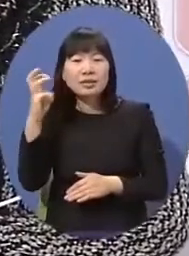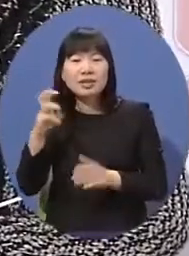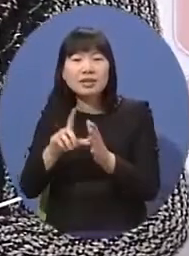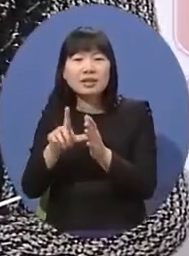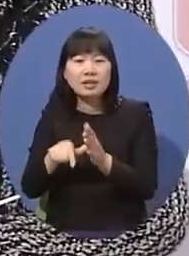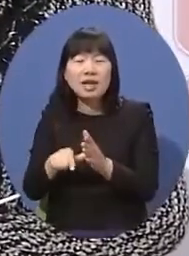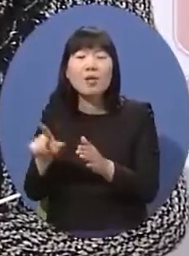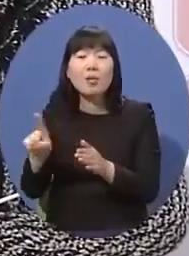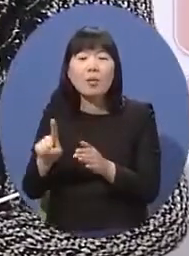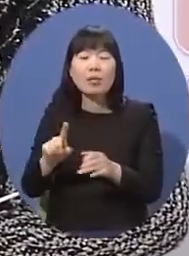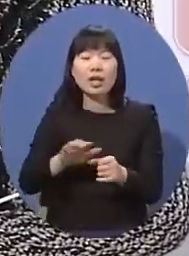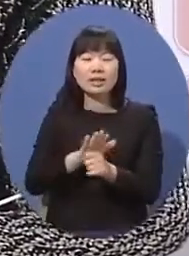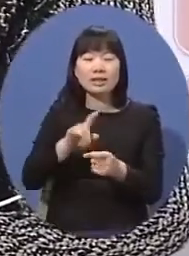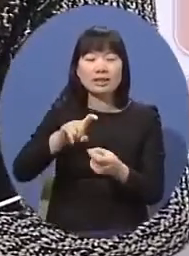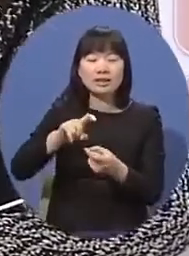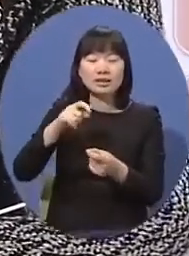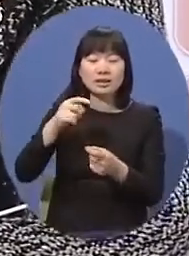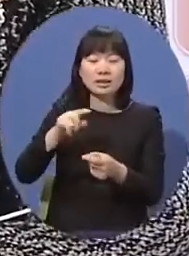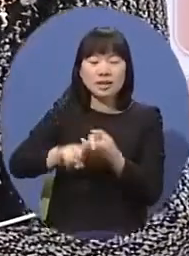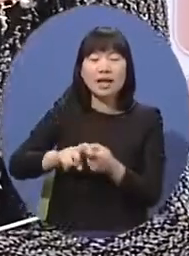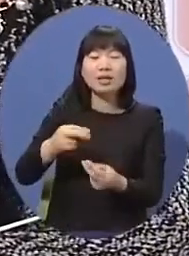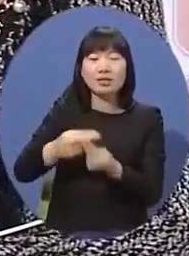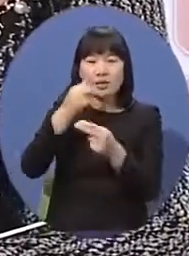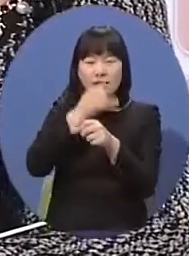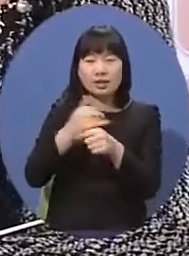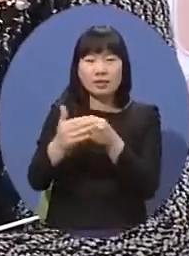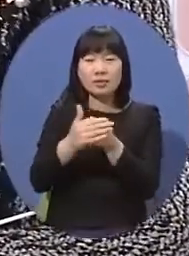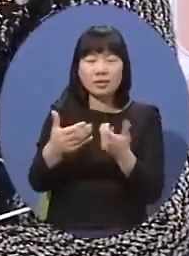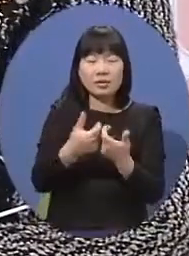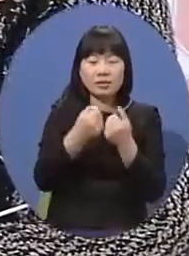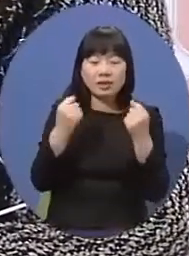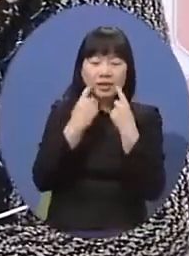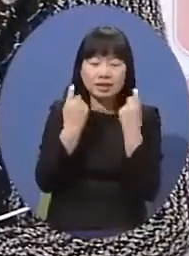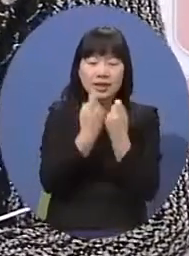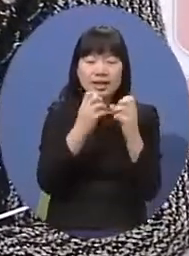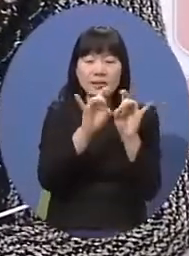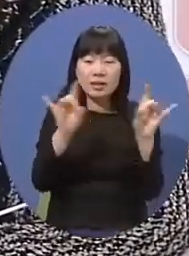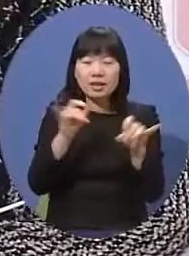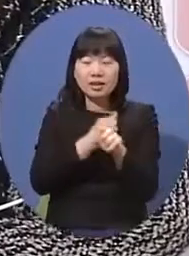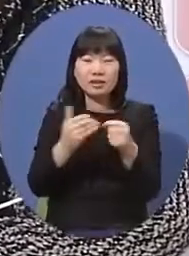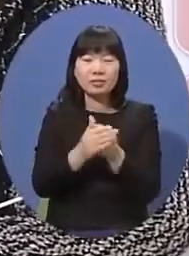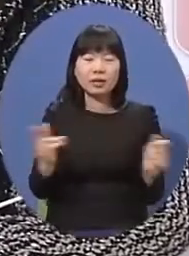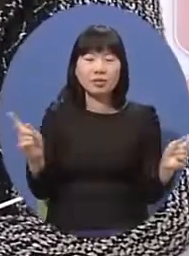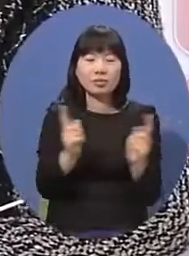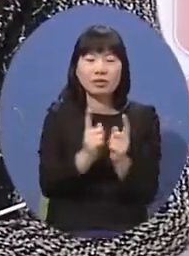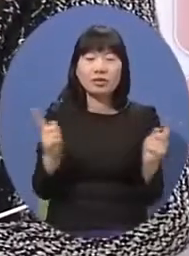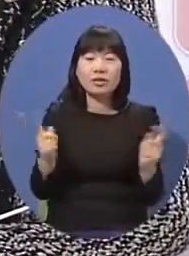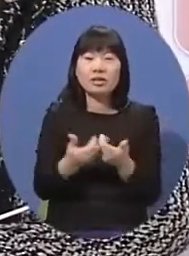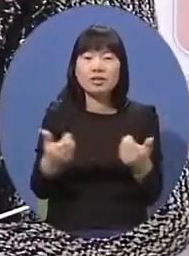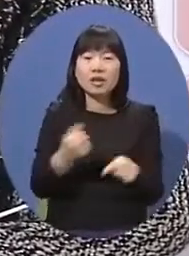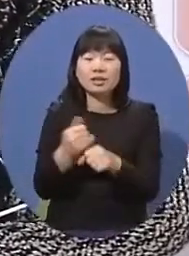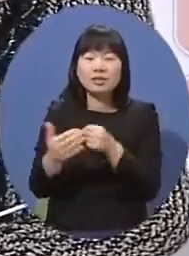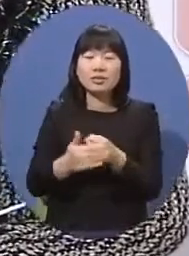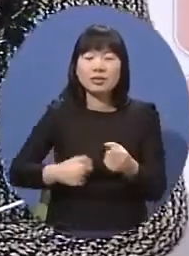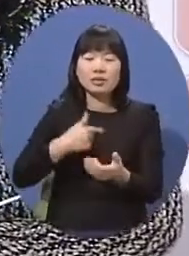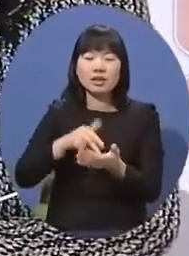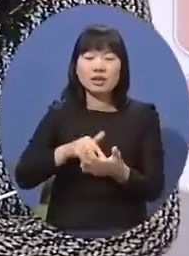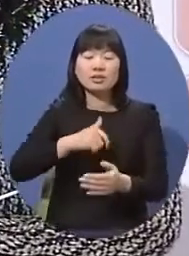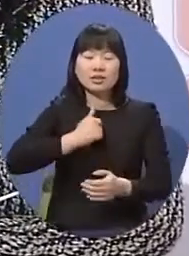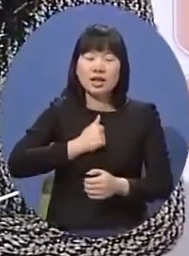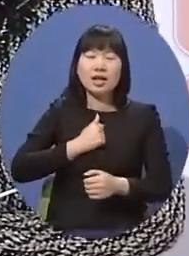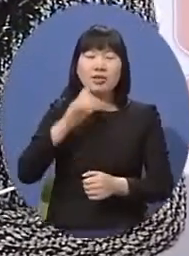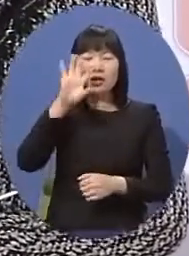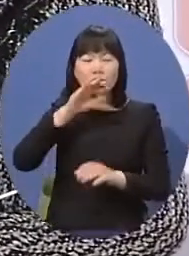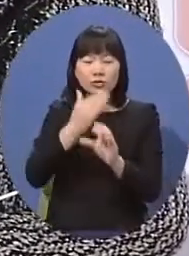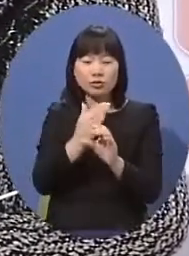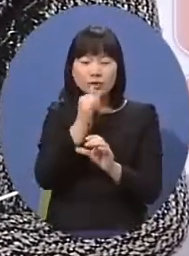시기가 18개월에서 30개월 사이가 우리가 분리와 개별화 시기라 그래서 붙었다 떨어졌다 하면서 독립된 자아를 연습하는